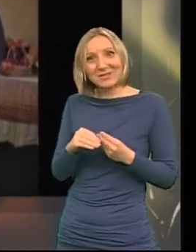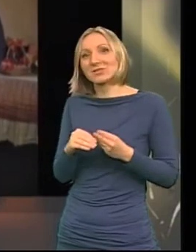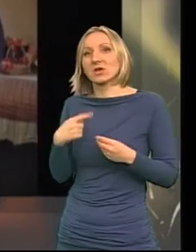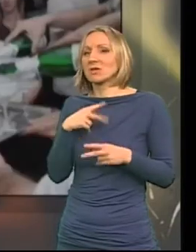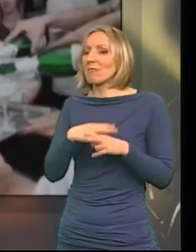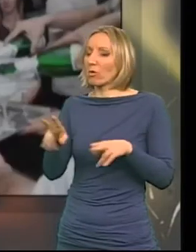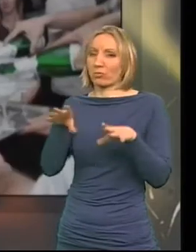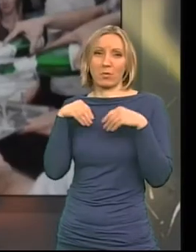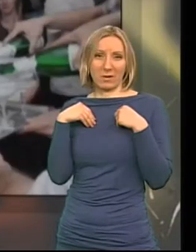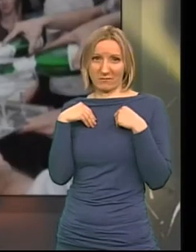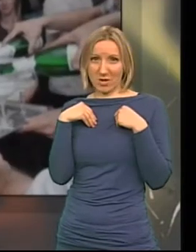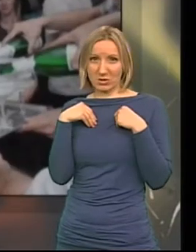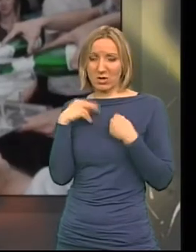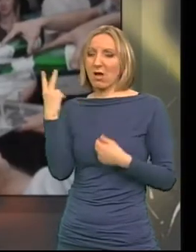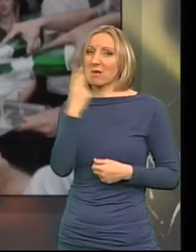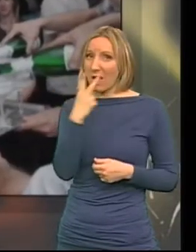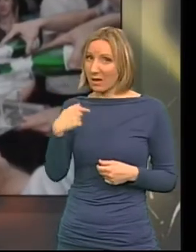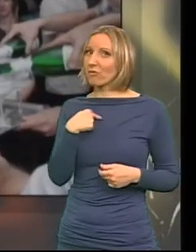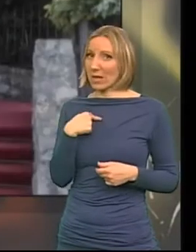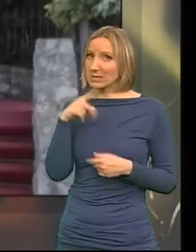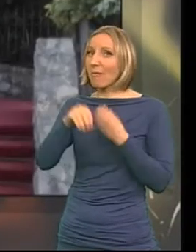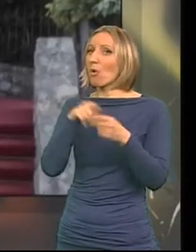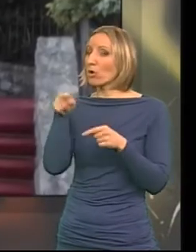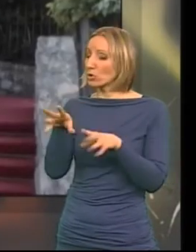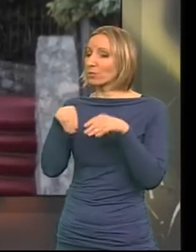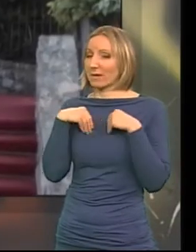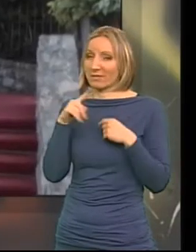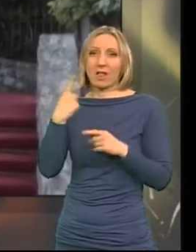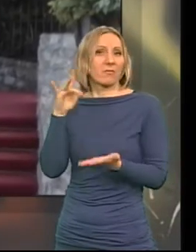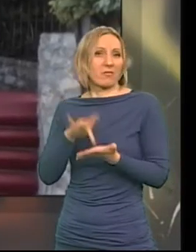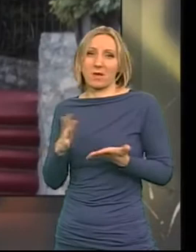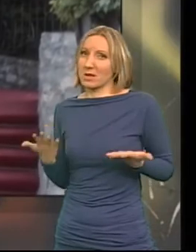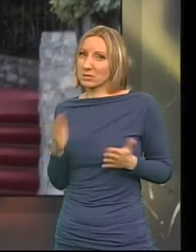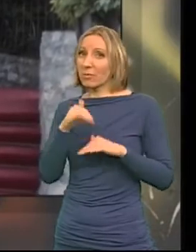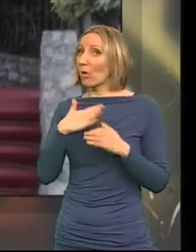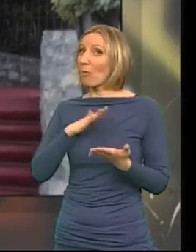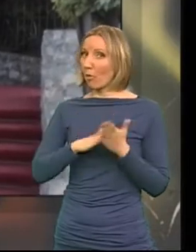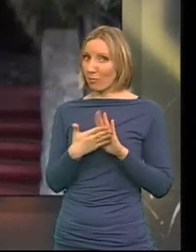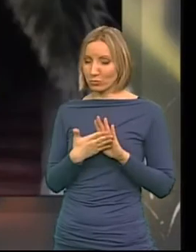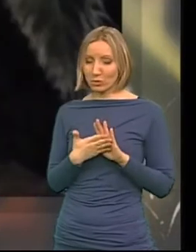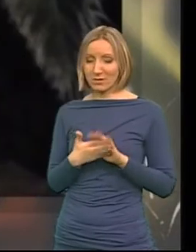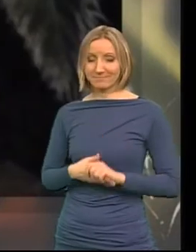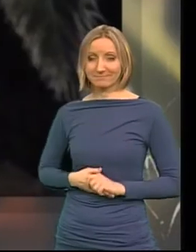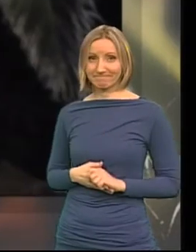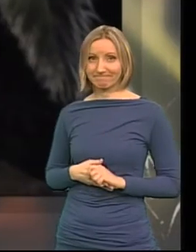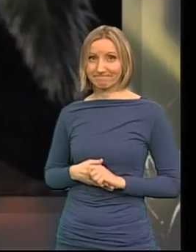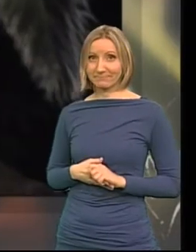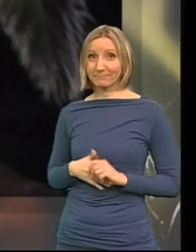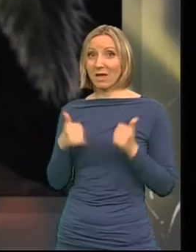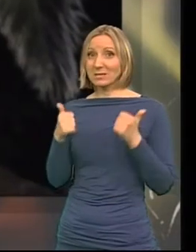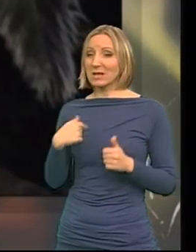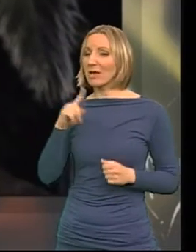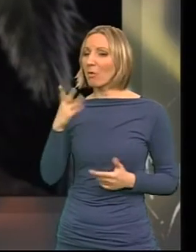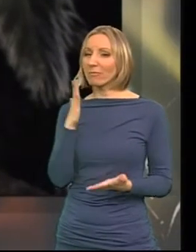potpuno prihvaćena. Naravno i ja sam tu porodicu prihvatila na prvom mestu preko mog supruga. Ja sad moram da